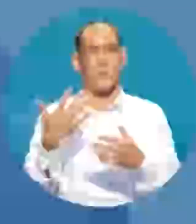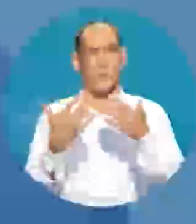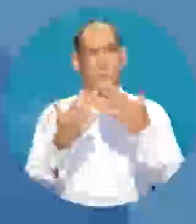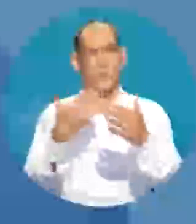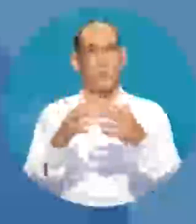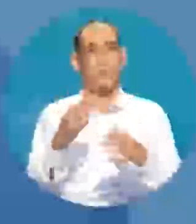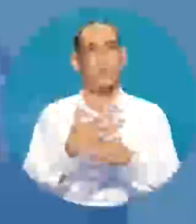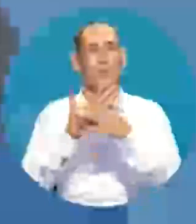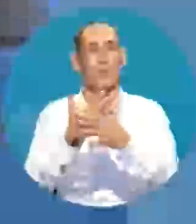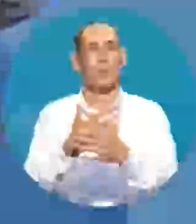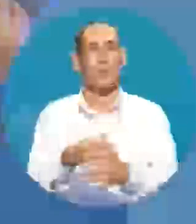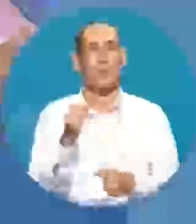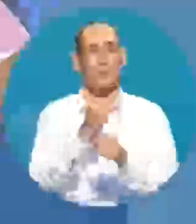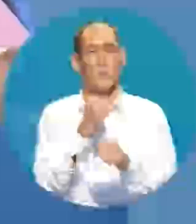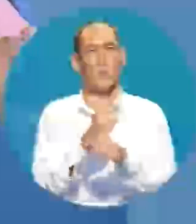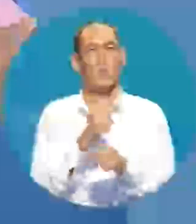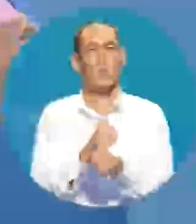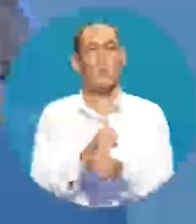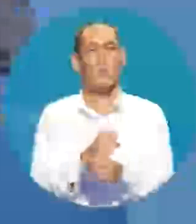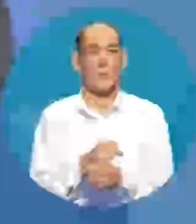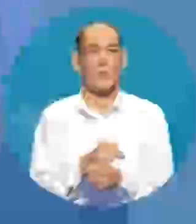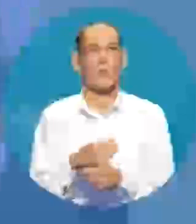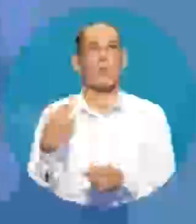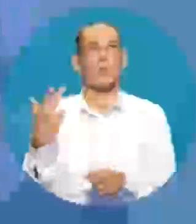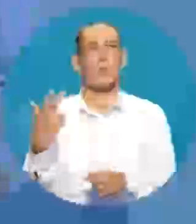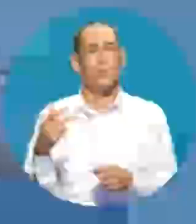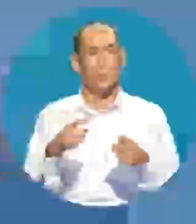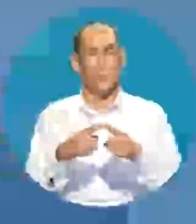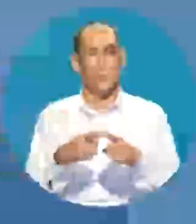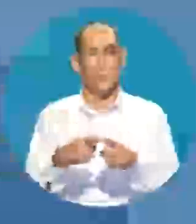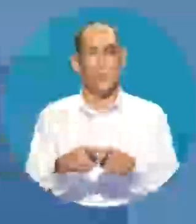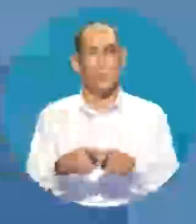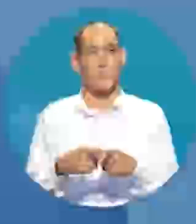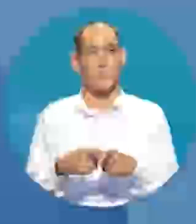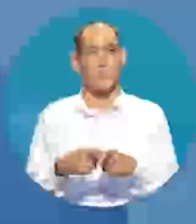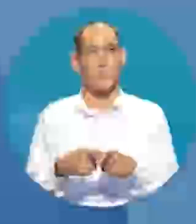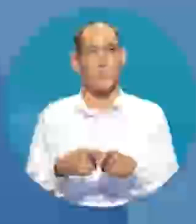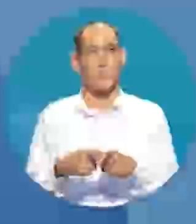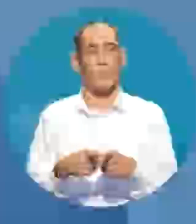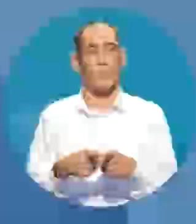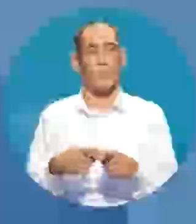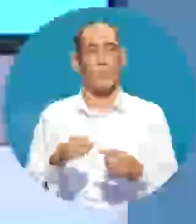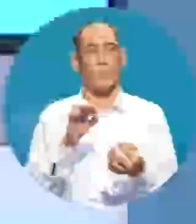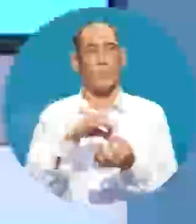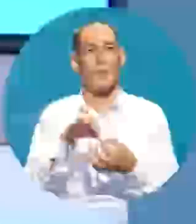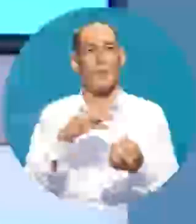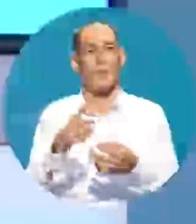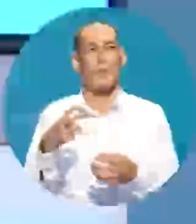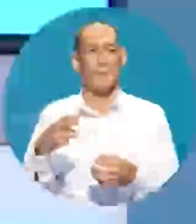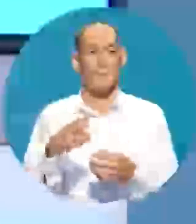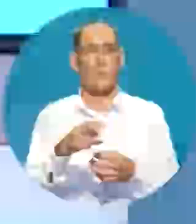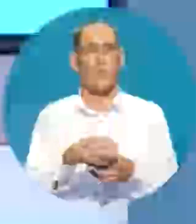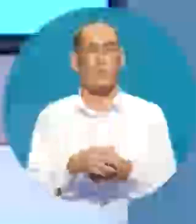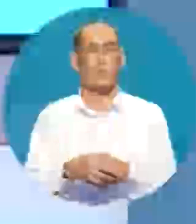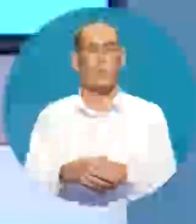isleyimiz. Üç meyişlik jasau aldık. Endi artıqşa jerin kıyıp tastayımız.